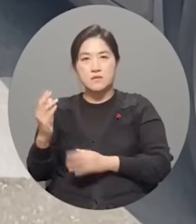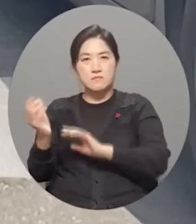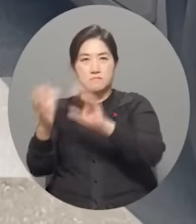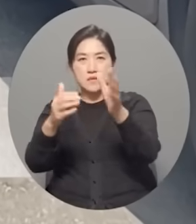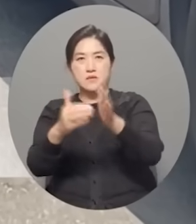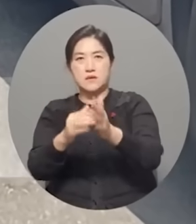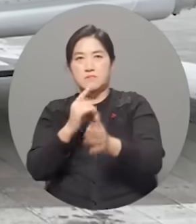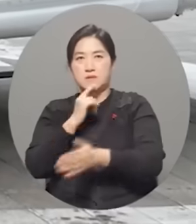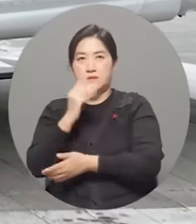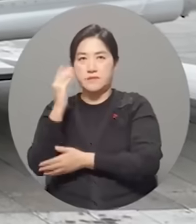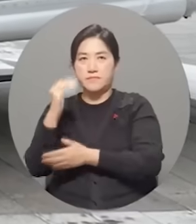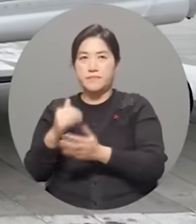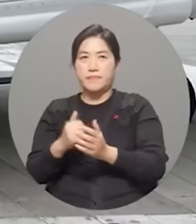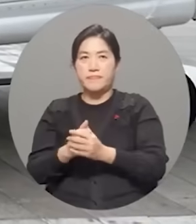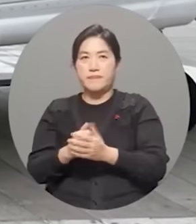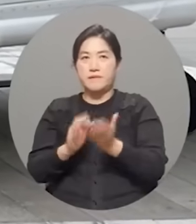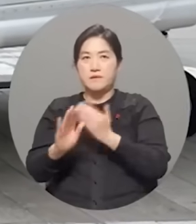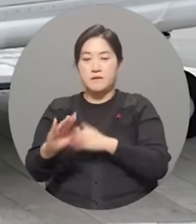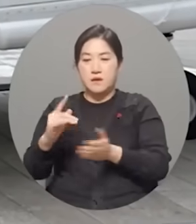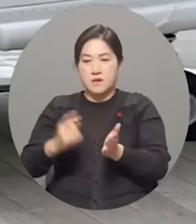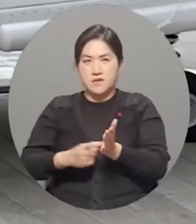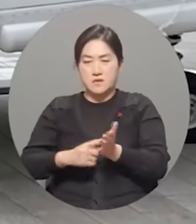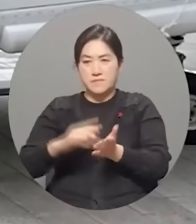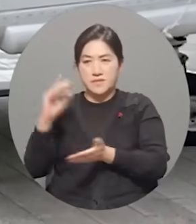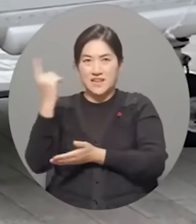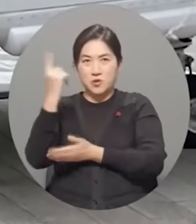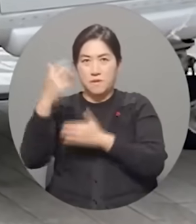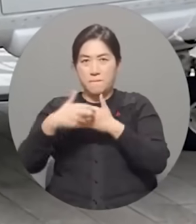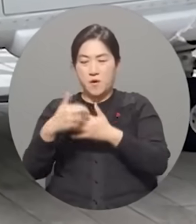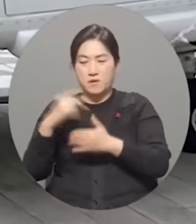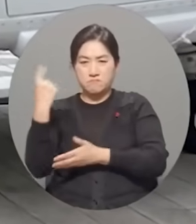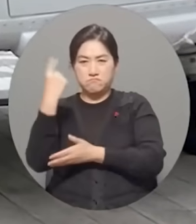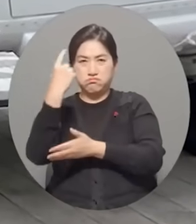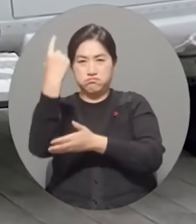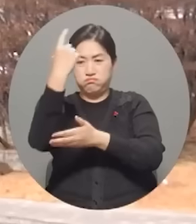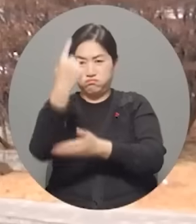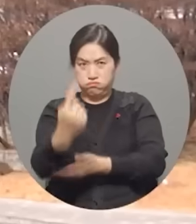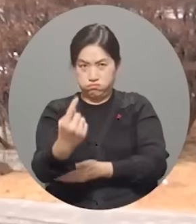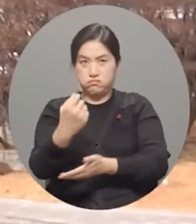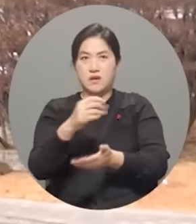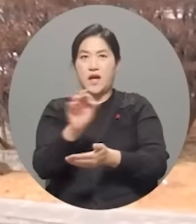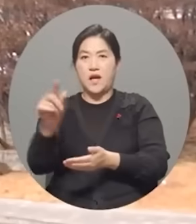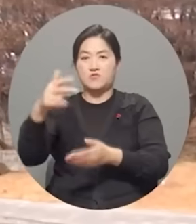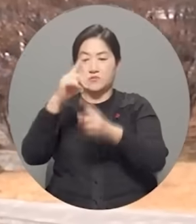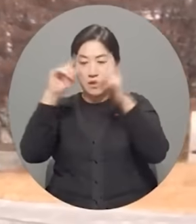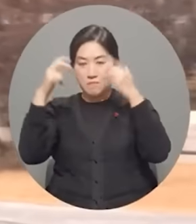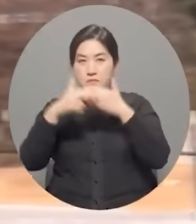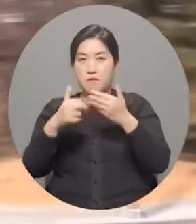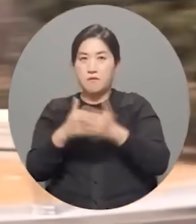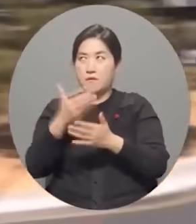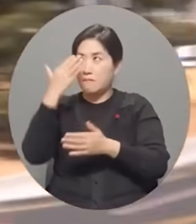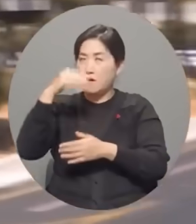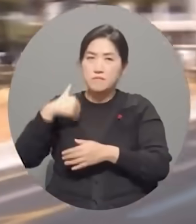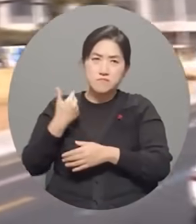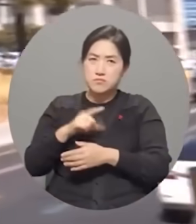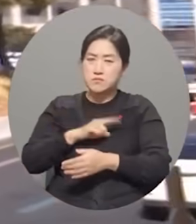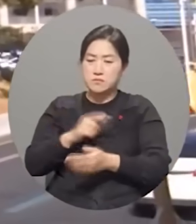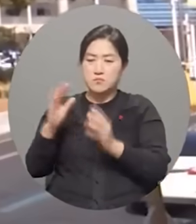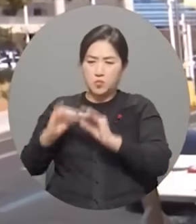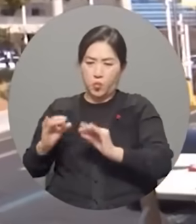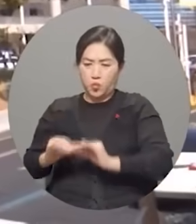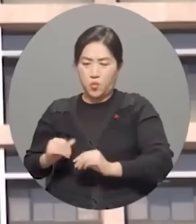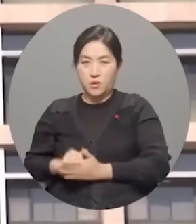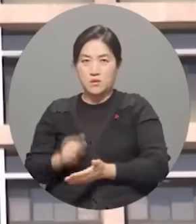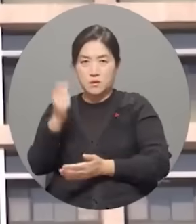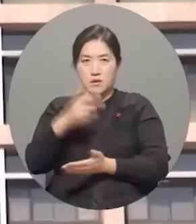넘겼다고 밝혔습니다. 이후 닥터헬기에 실려 아주대병원으로 이송된 박 씨는 모르는 이름의 보호자 동의하에 하룻밤 사이